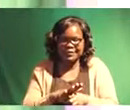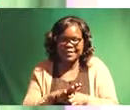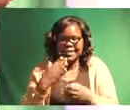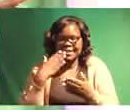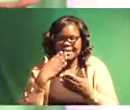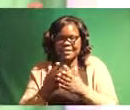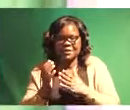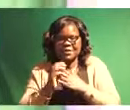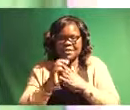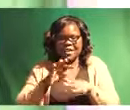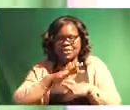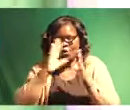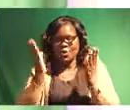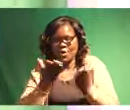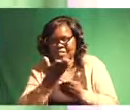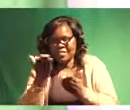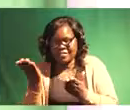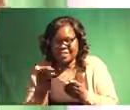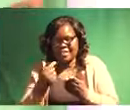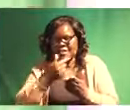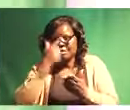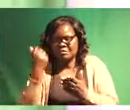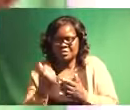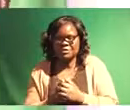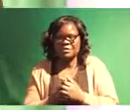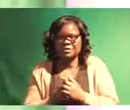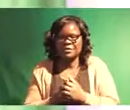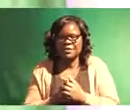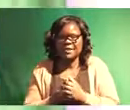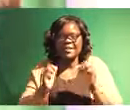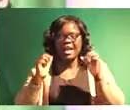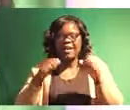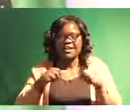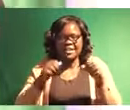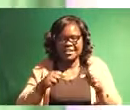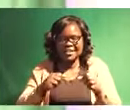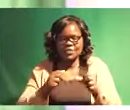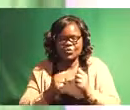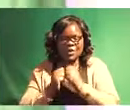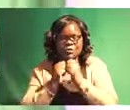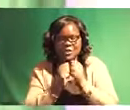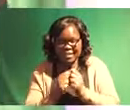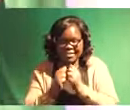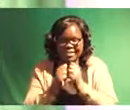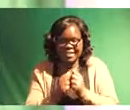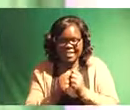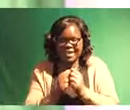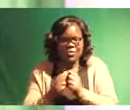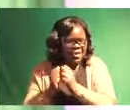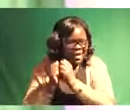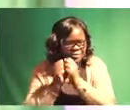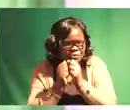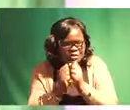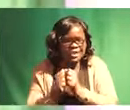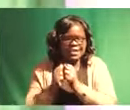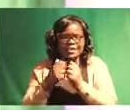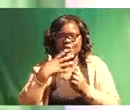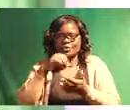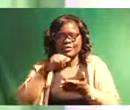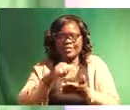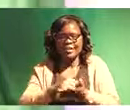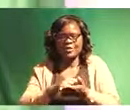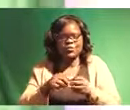nashukuru viongozi hawa wote kwa sababu wamekubali tushirikiane, tuungane ndio